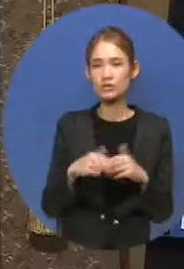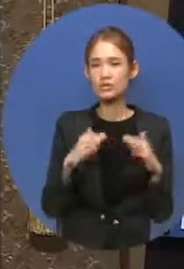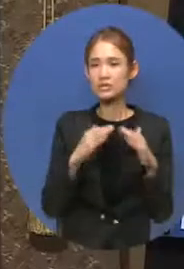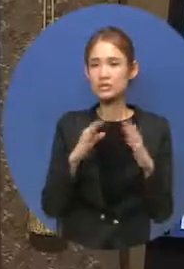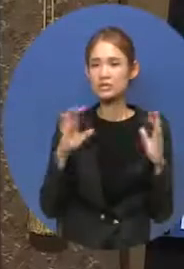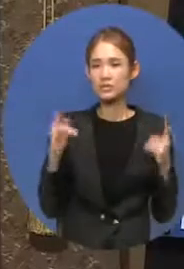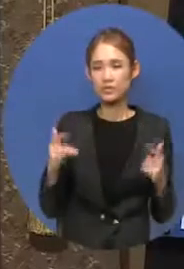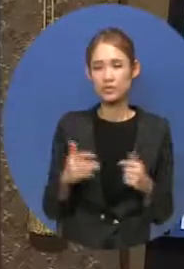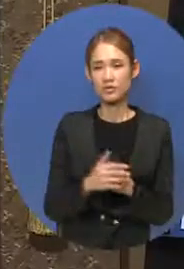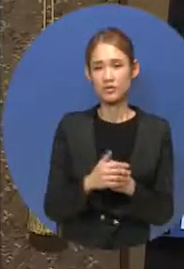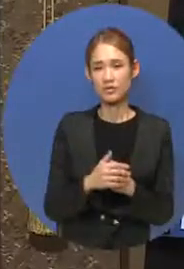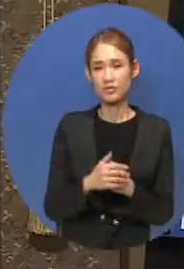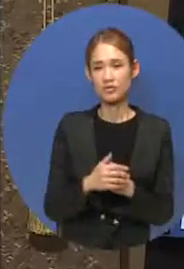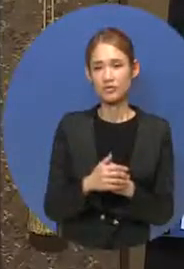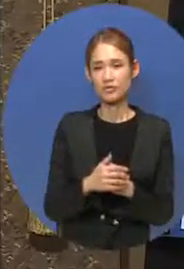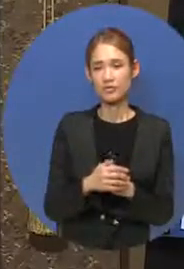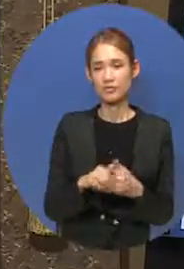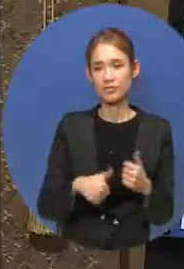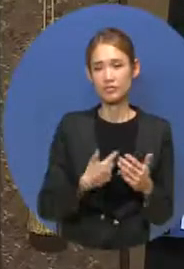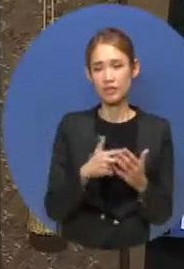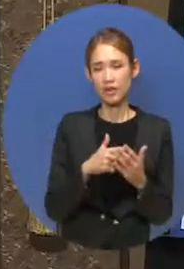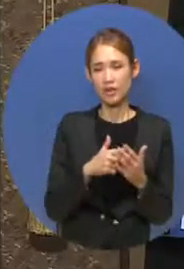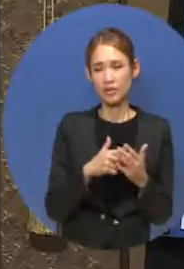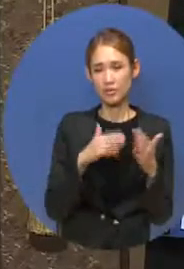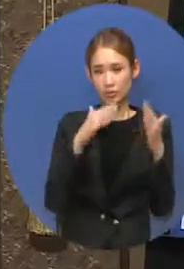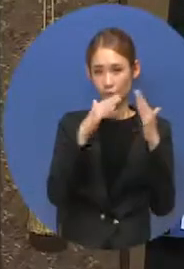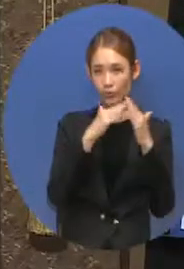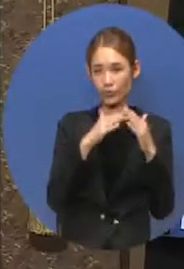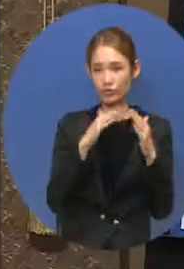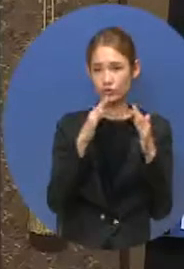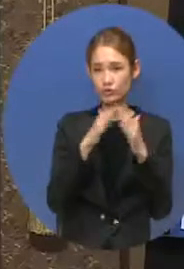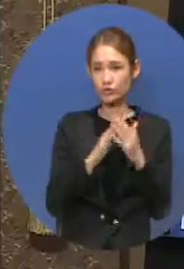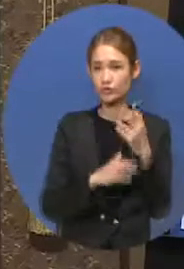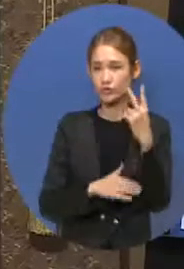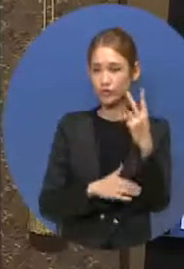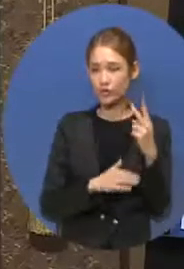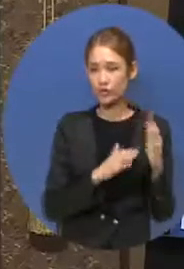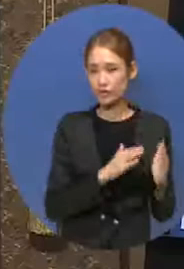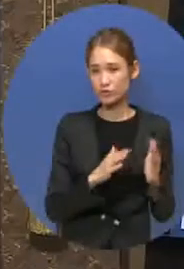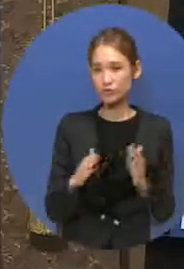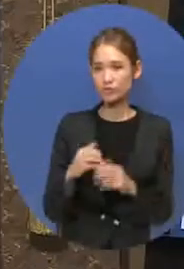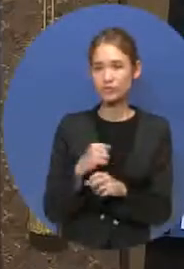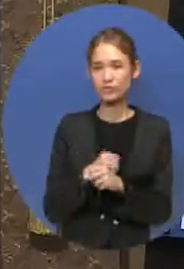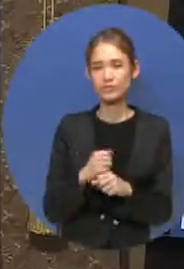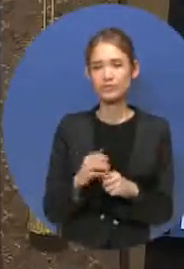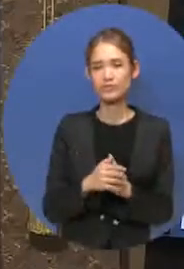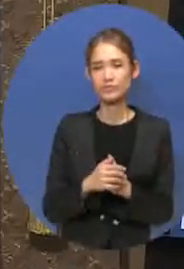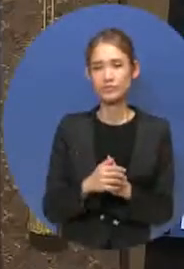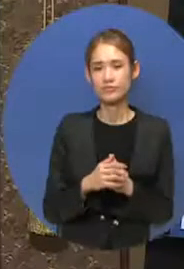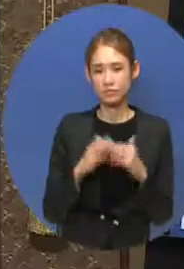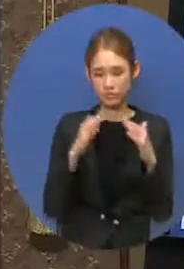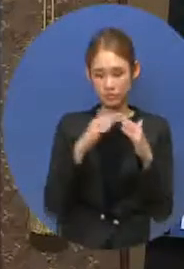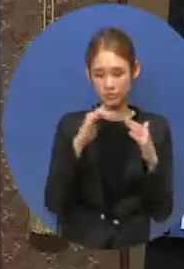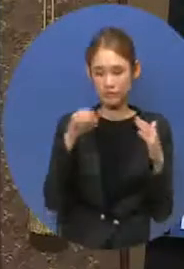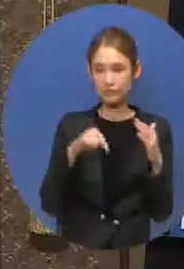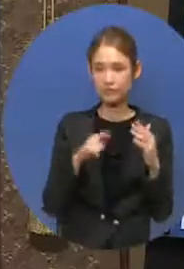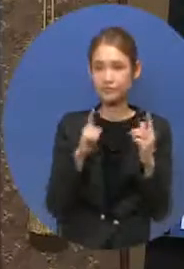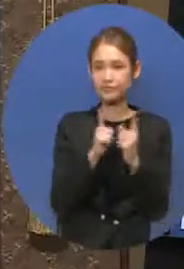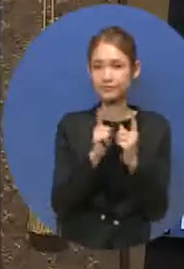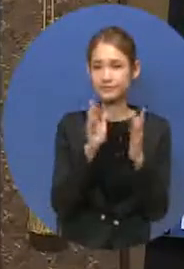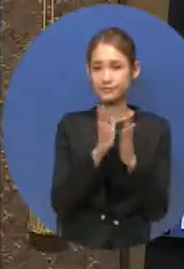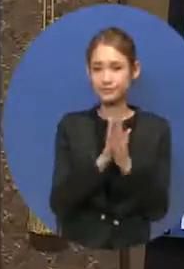아니니까 그래서 저희가 자립홈이라고 주택을 두 채를 마련했습니다. 그래서 그 집 안에서